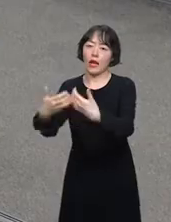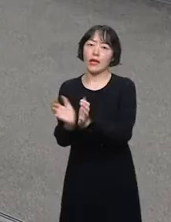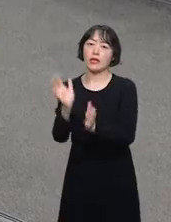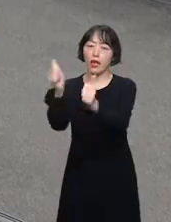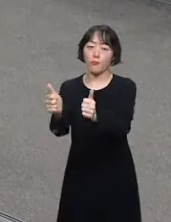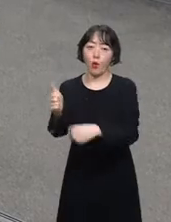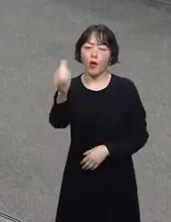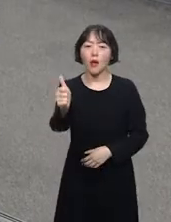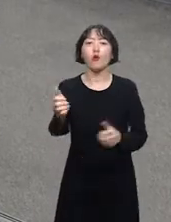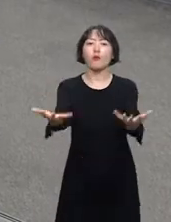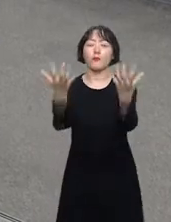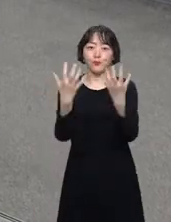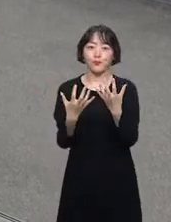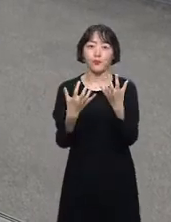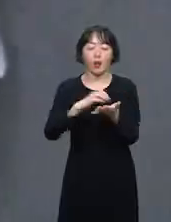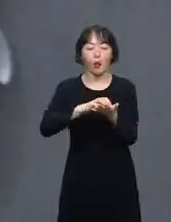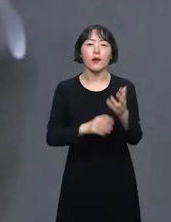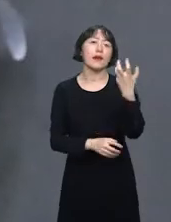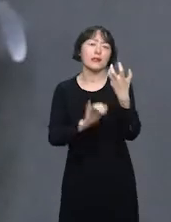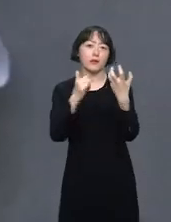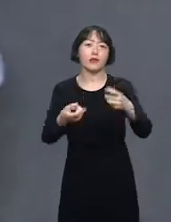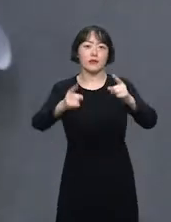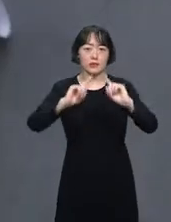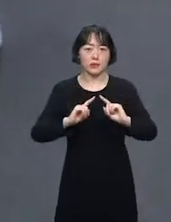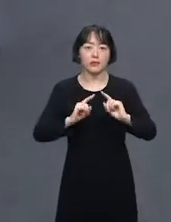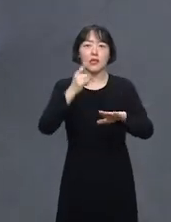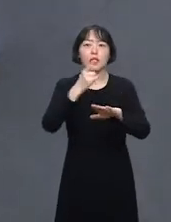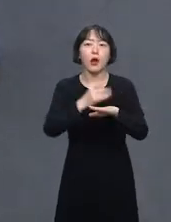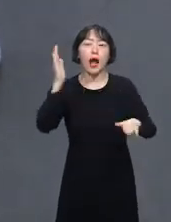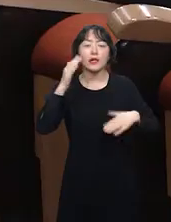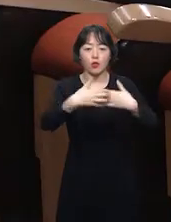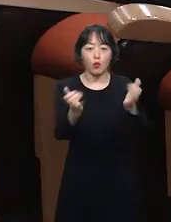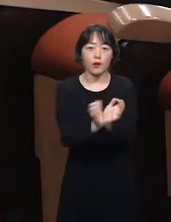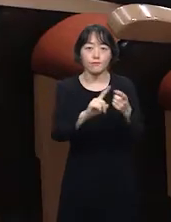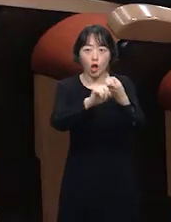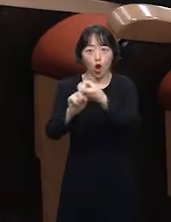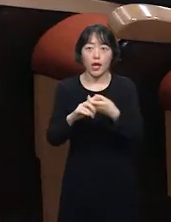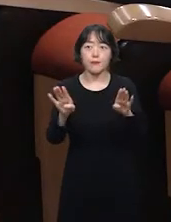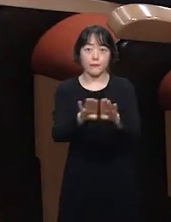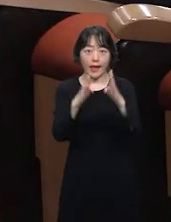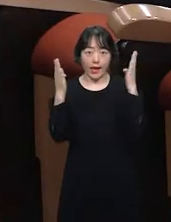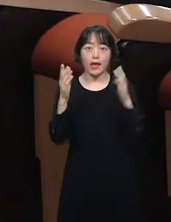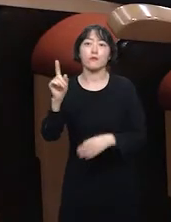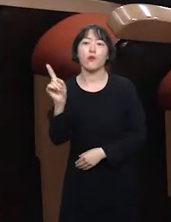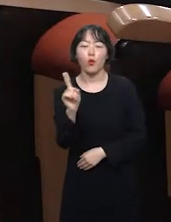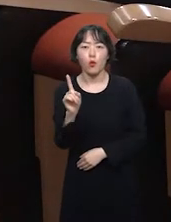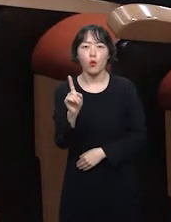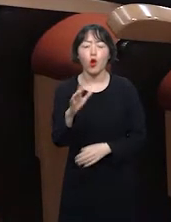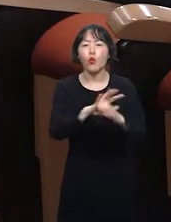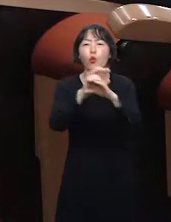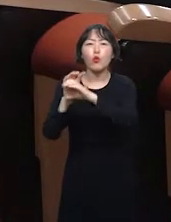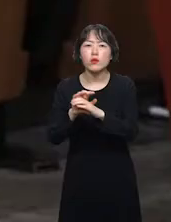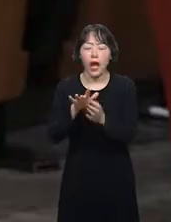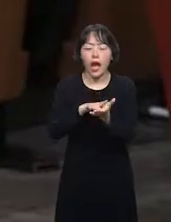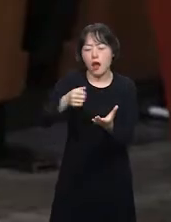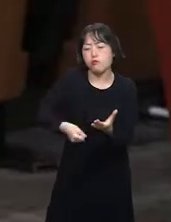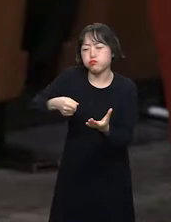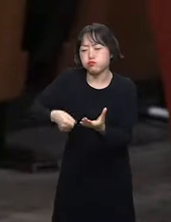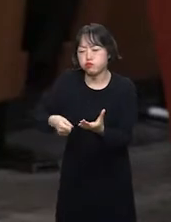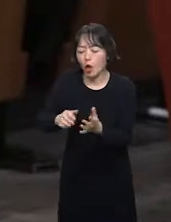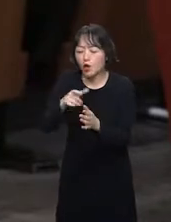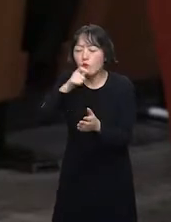가운데 개최된 의왕 학생 동아리 연합회 발대식은 코로나19 방역수칙을 철저히 준수하며